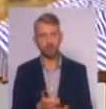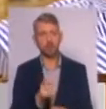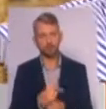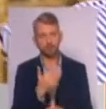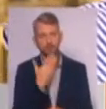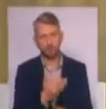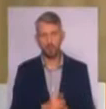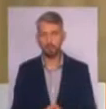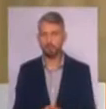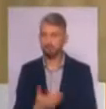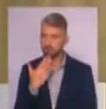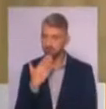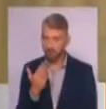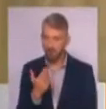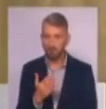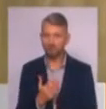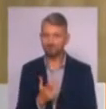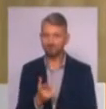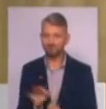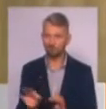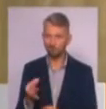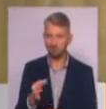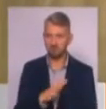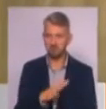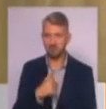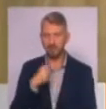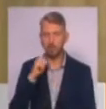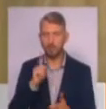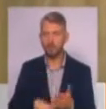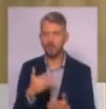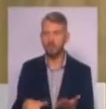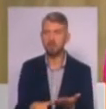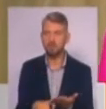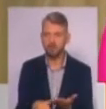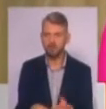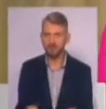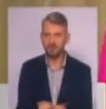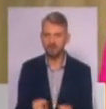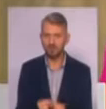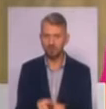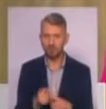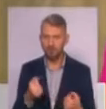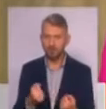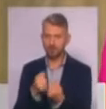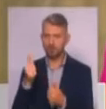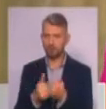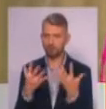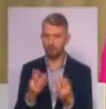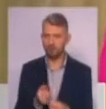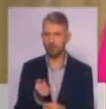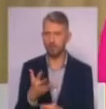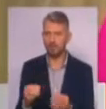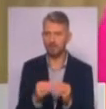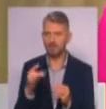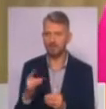дякую. Так, дуже дякую. Ну, зачепили, заживе. Ну, я переконана, що ваші помічники так само стикаються щодня і по декілька